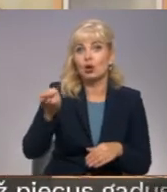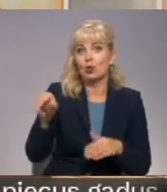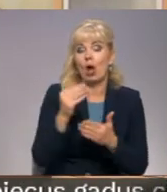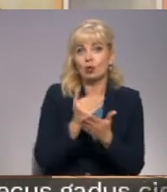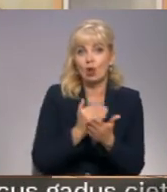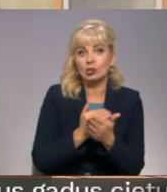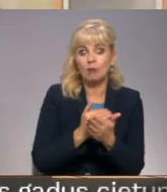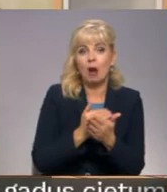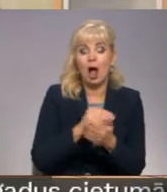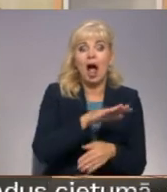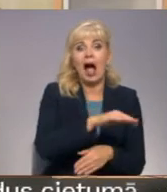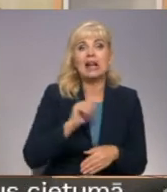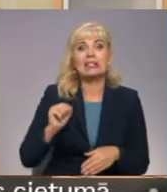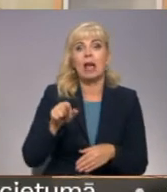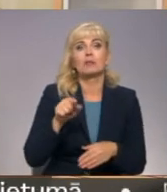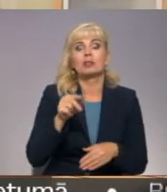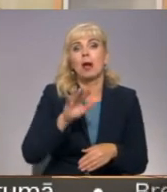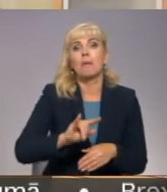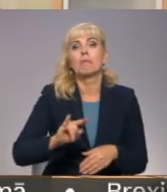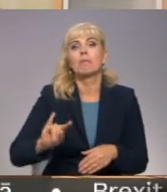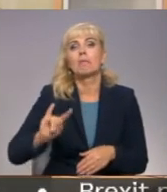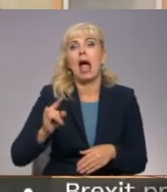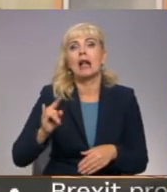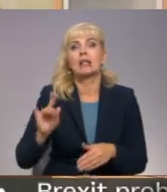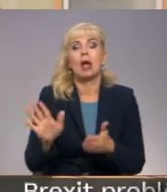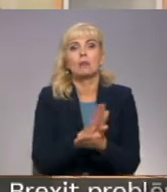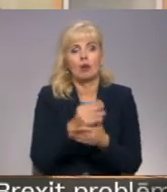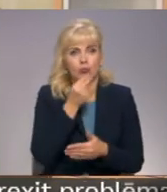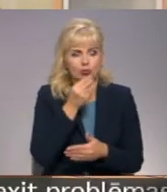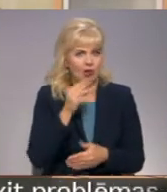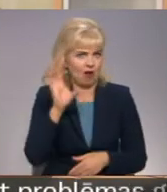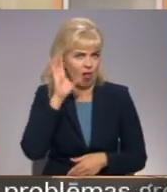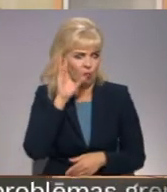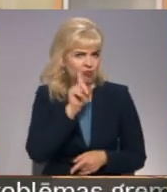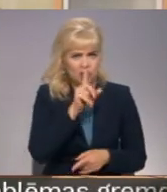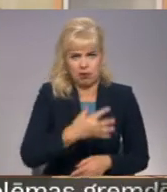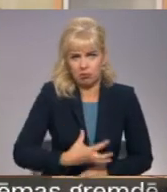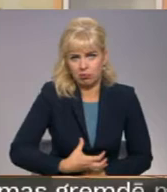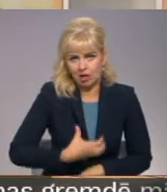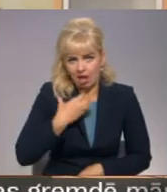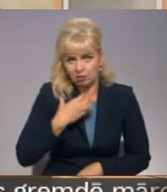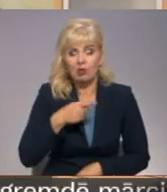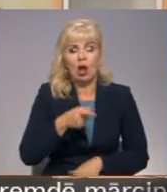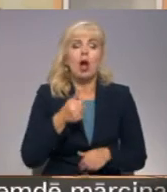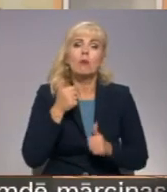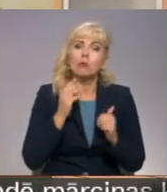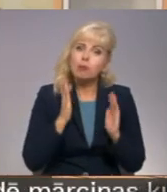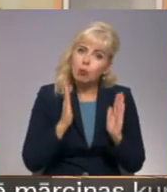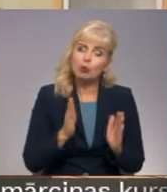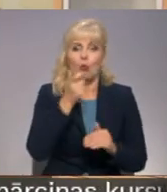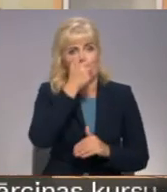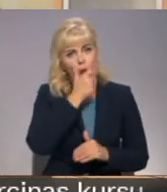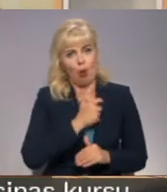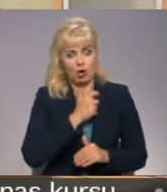ka noņemt bērniem brīvpusdienu, tas patiesībā izklausās tā ļoti briesmīgi. Un es domāju, būtu korekti